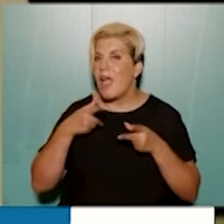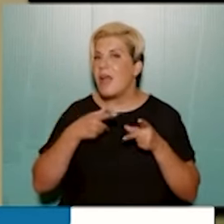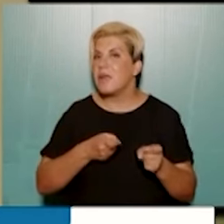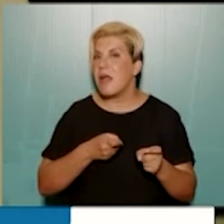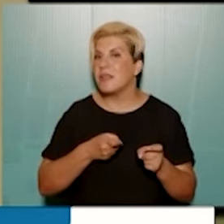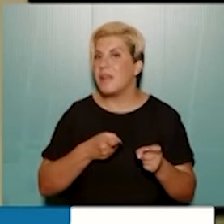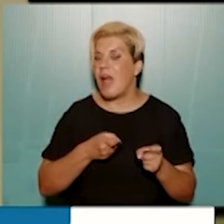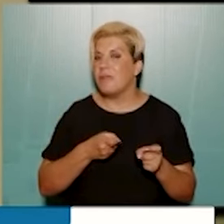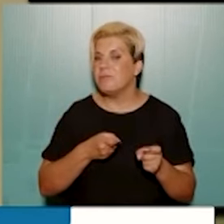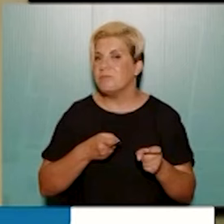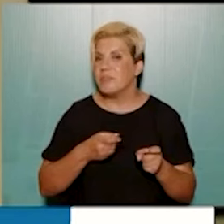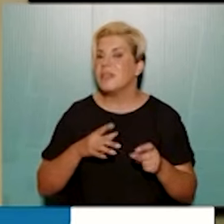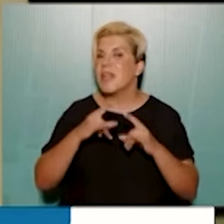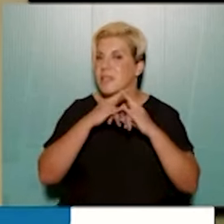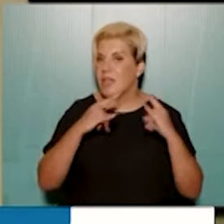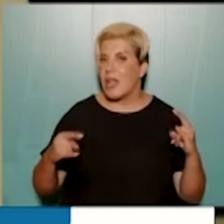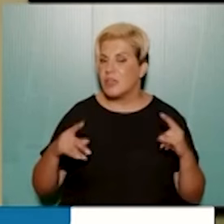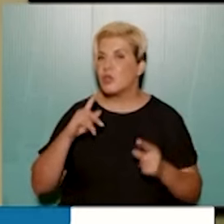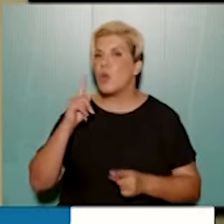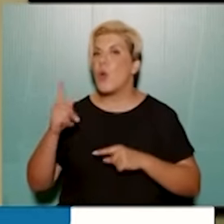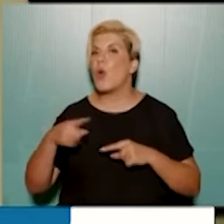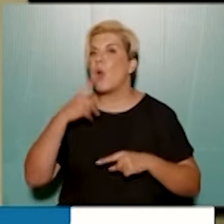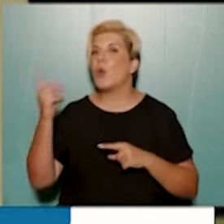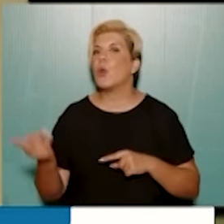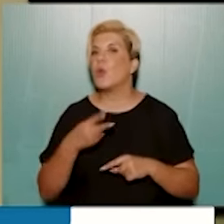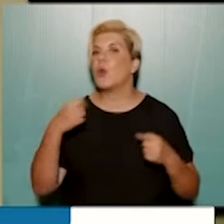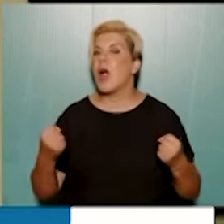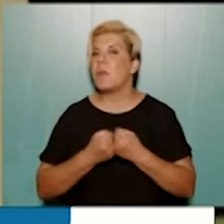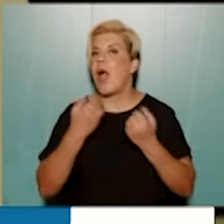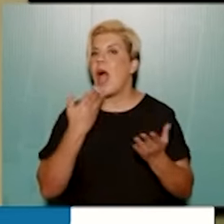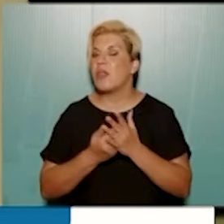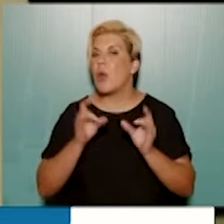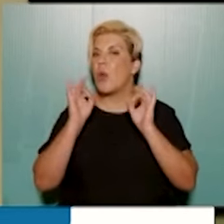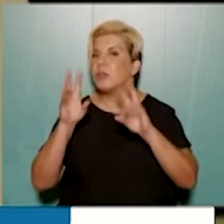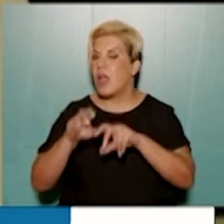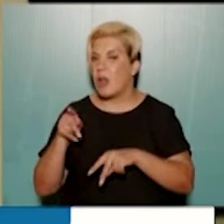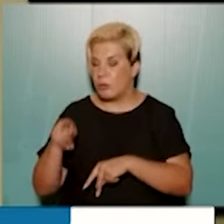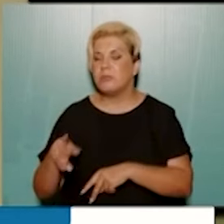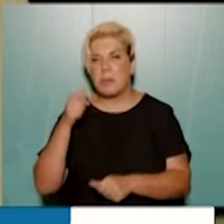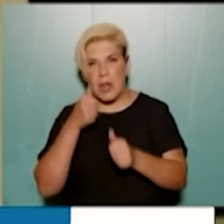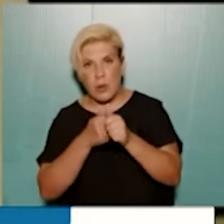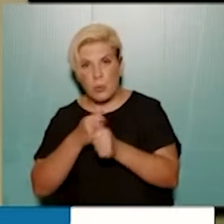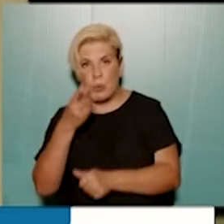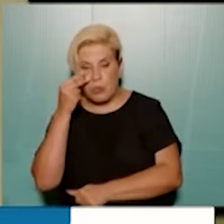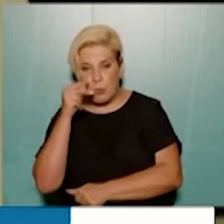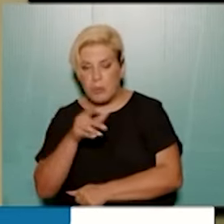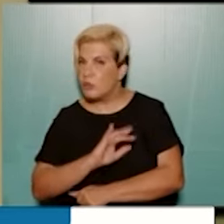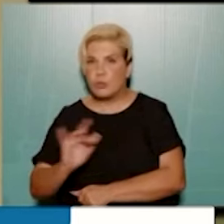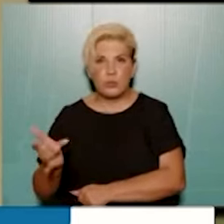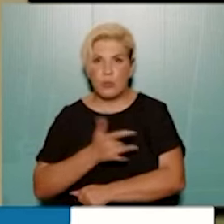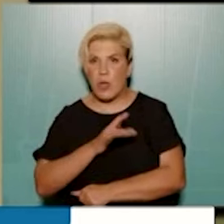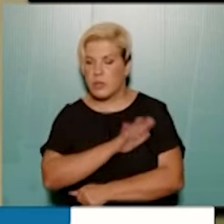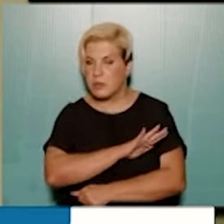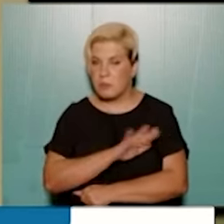περιστατικά και στην κατασκήνωση και στο Λούνα Πάρκ, που λειτουργούσε χωρίς άδεια και χωρίς κανέναν έλεγχο. Τα παρακολουθούμε σοκαρισμένοι